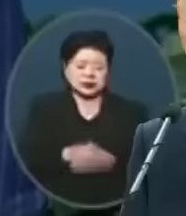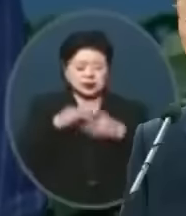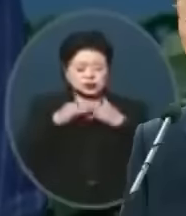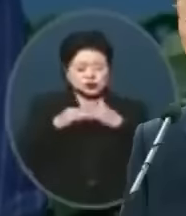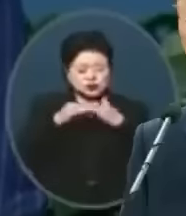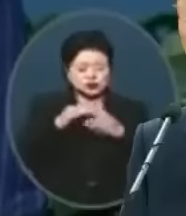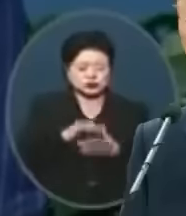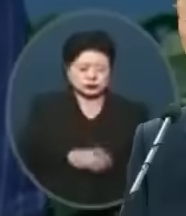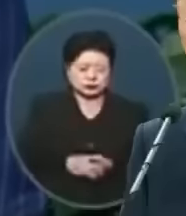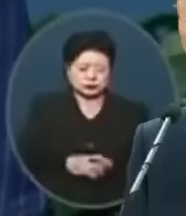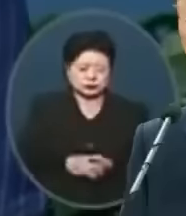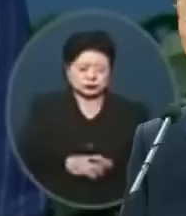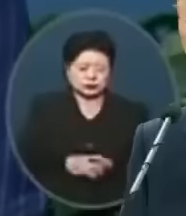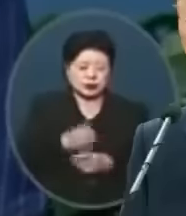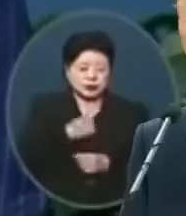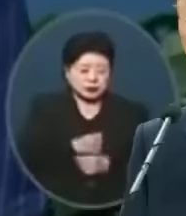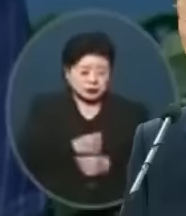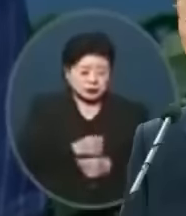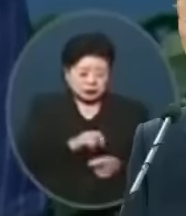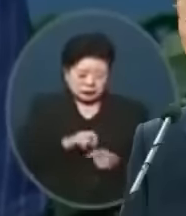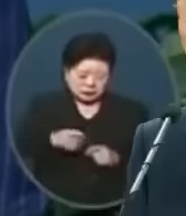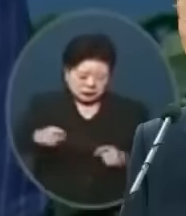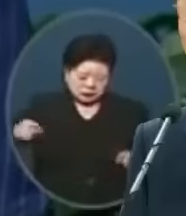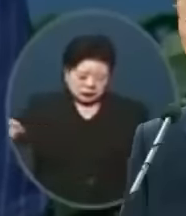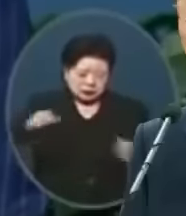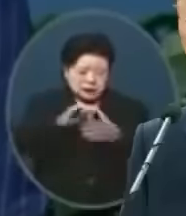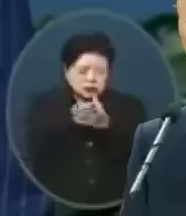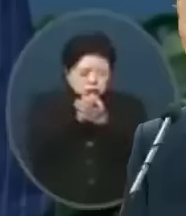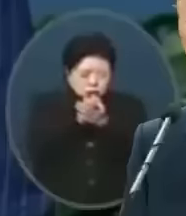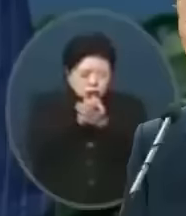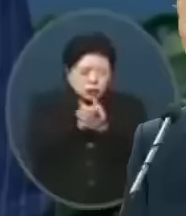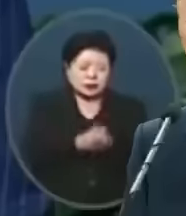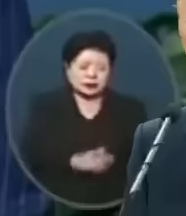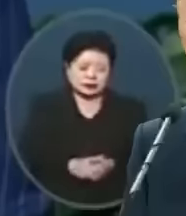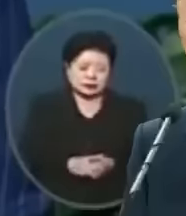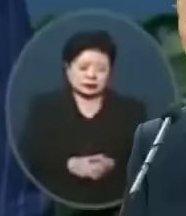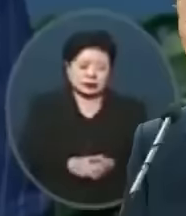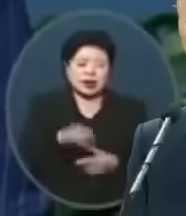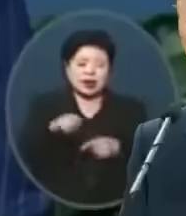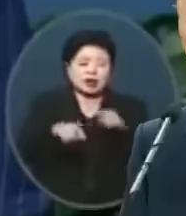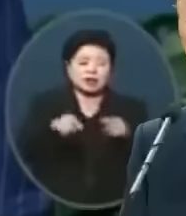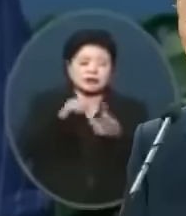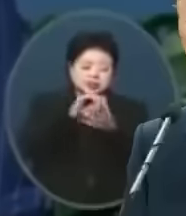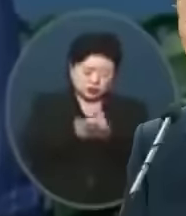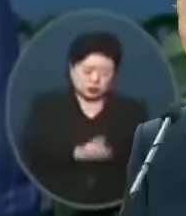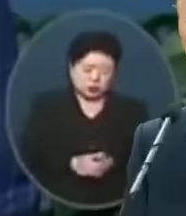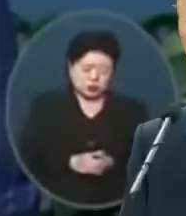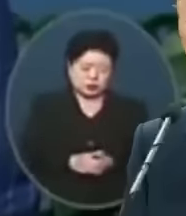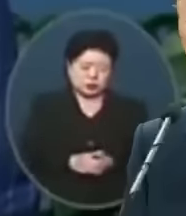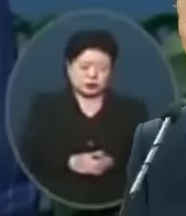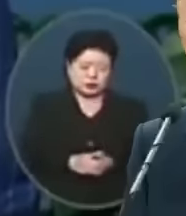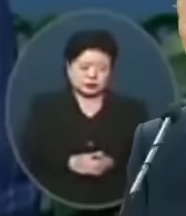중얼중얼 하면서 기도하는 것입니다. 걸어가면서 중얼거리고